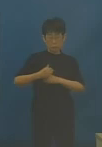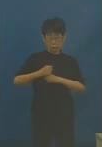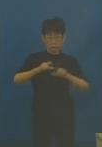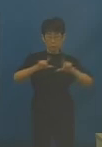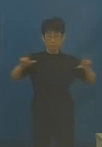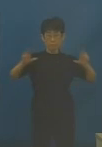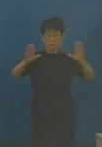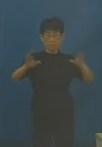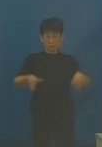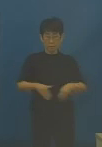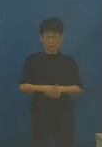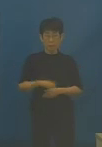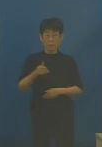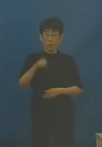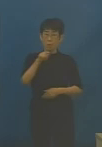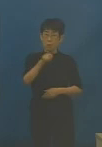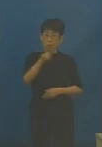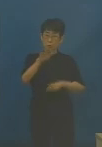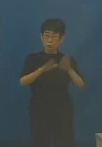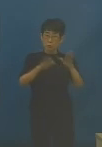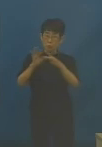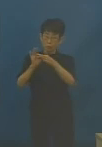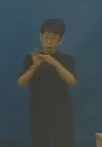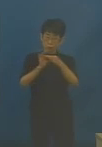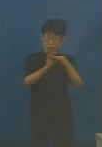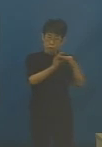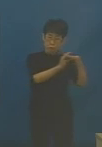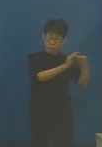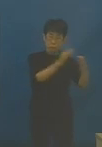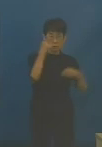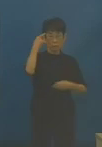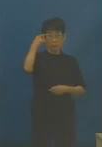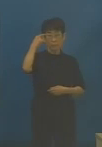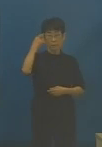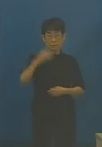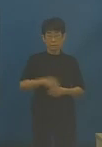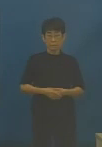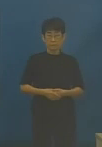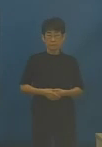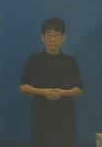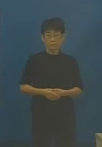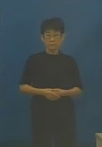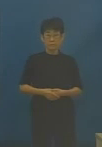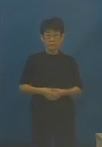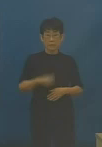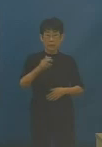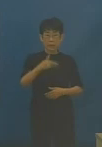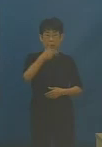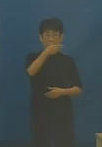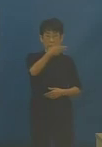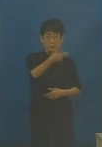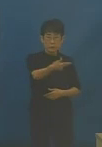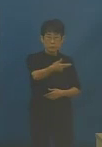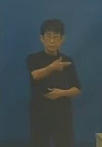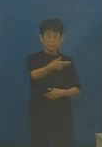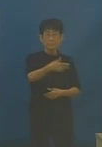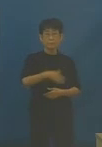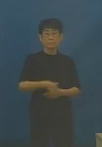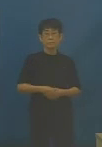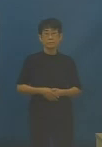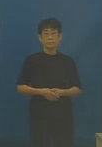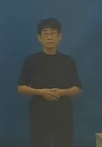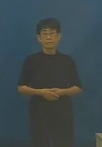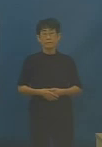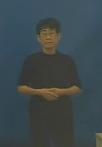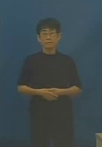はここしばらく続くかと思います。さらに警戒されますのは来週に入りますと首筋を